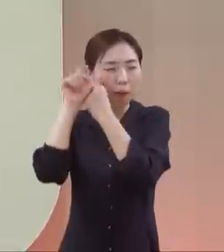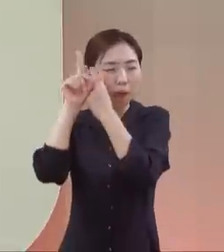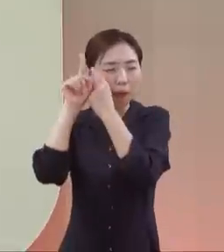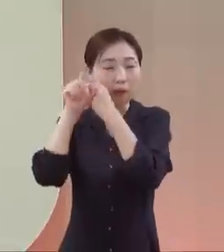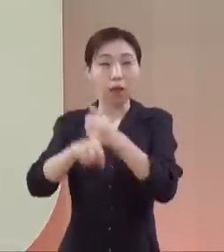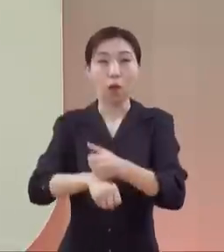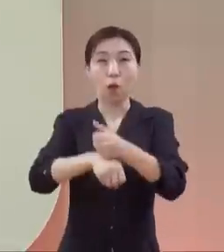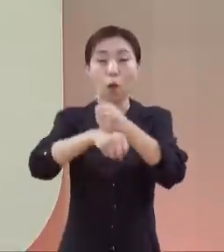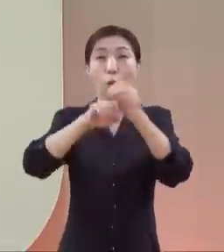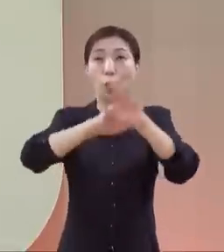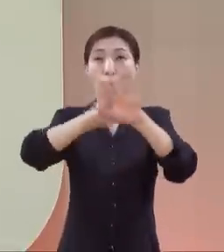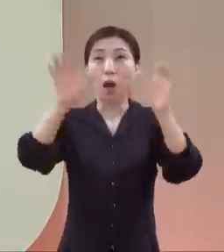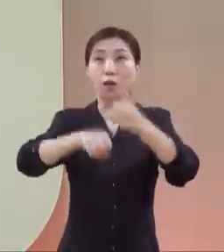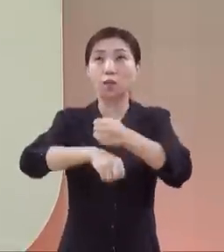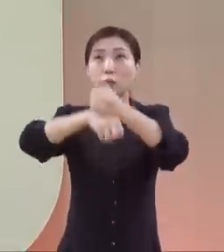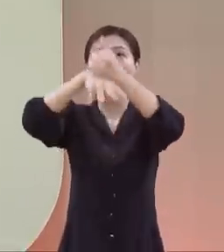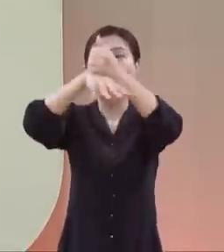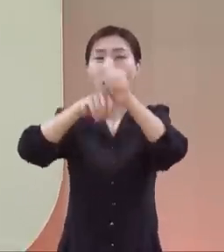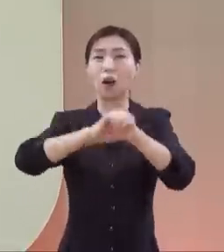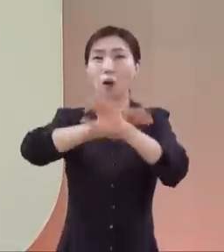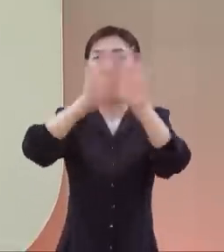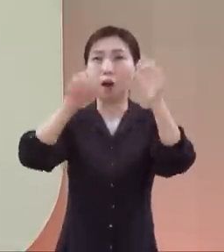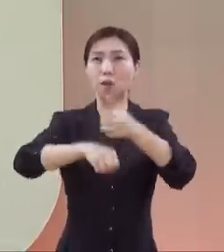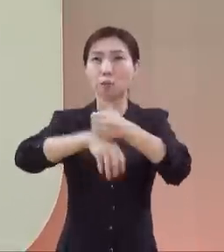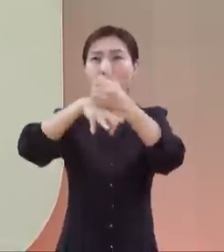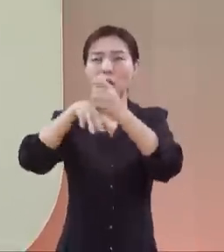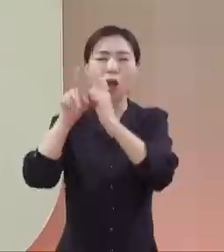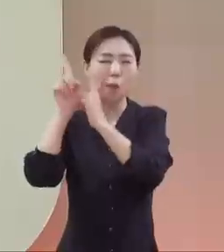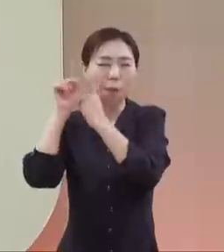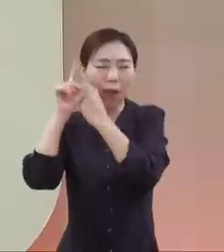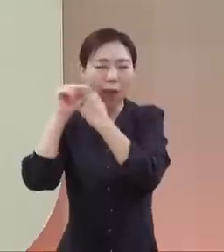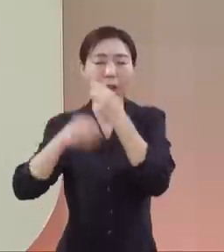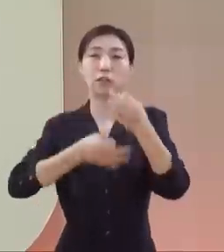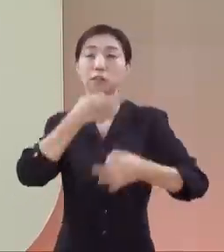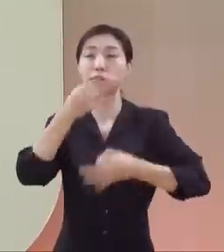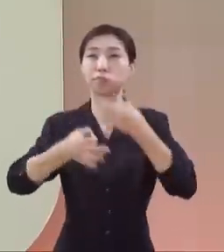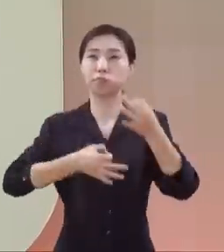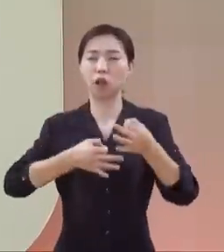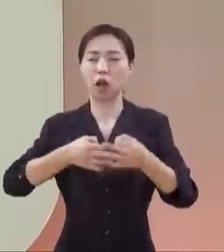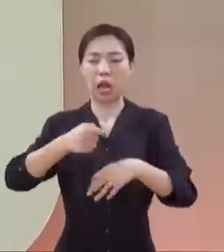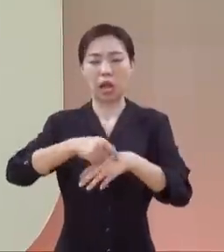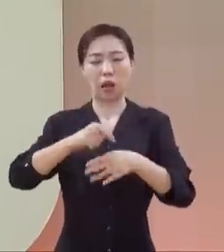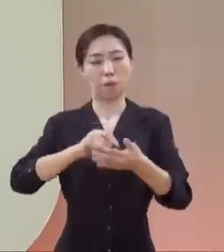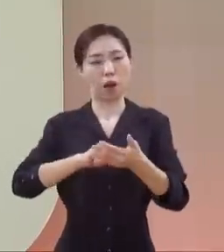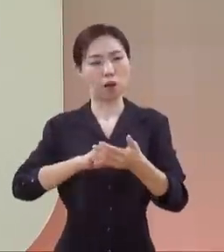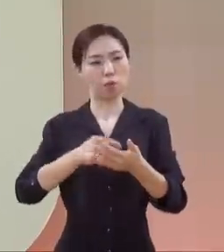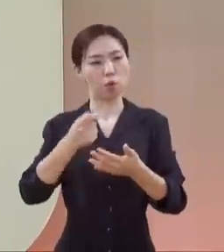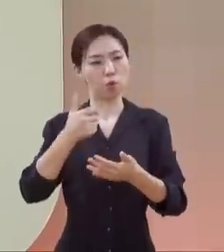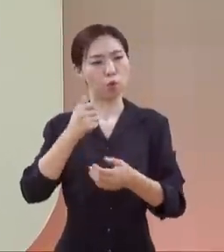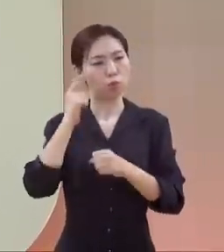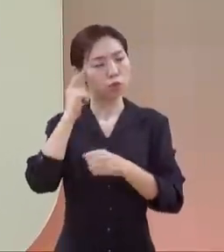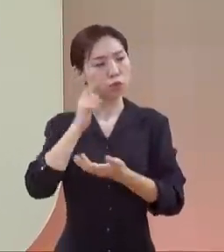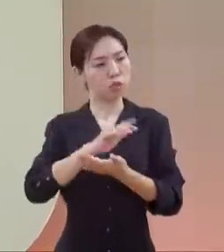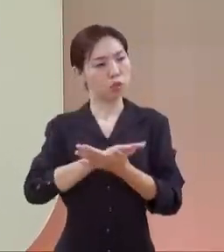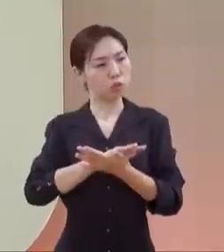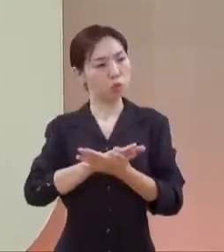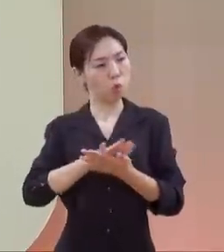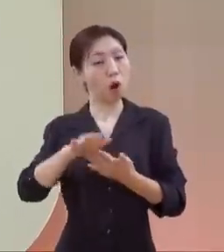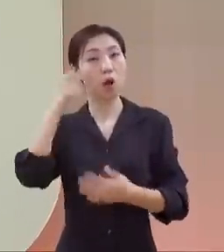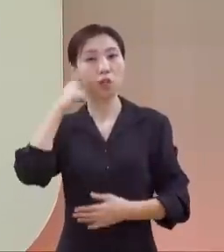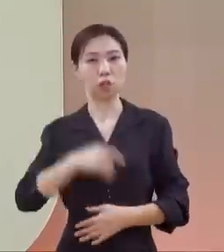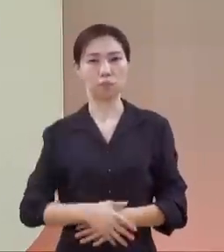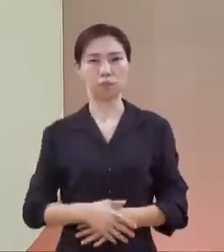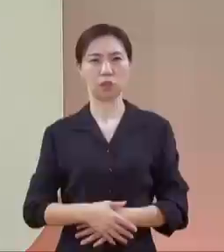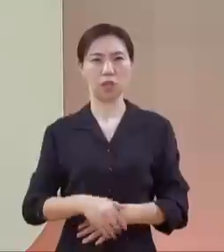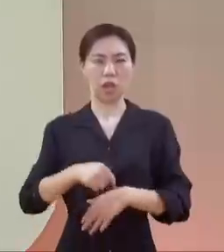우리가 마음만 불안하고 답답하고 짜증날 때 다 이렇게 오로지 부처님 바라보면서 이렇게 염불하다